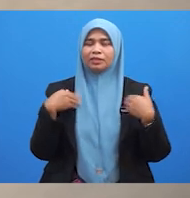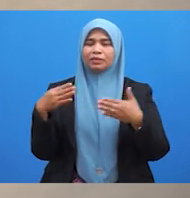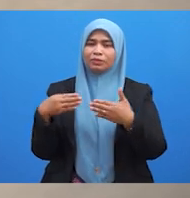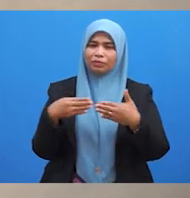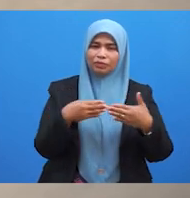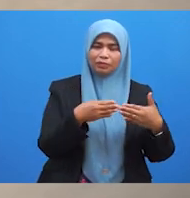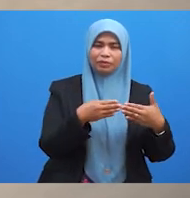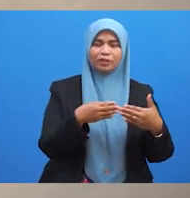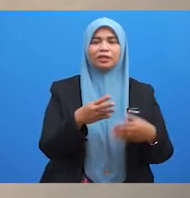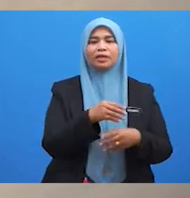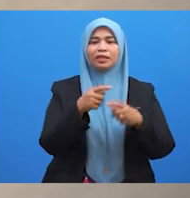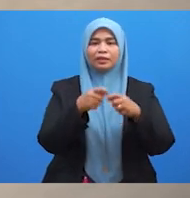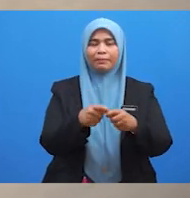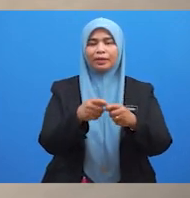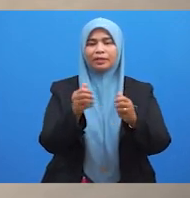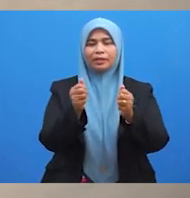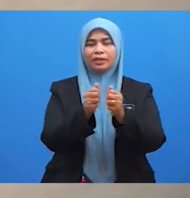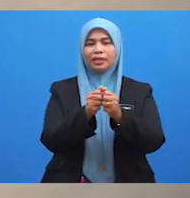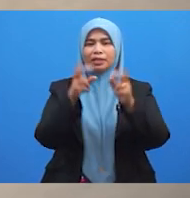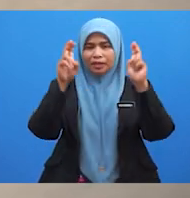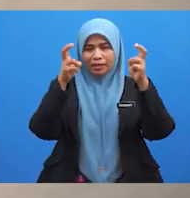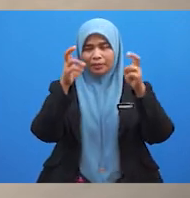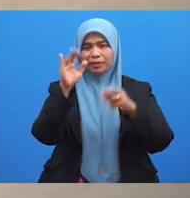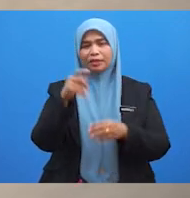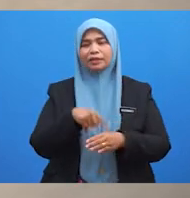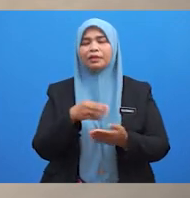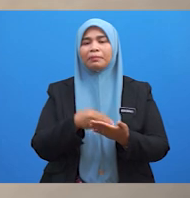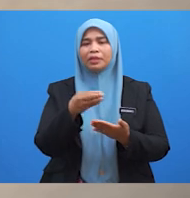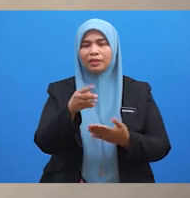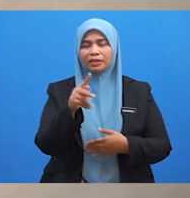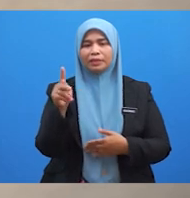dan bertepatan dengan tema yang diberikan.